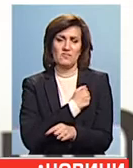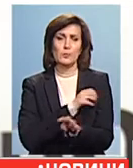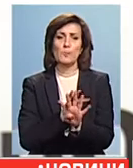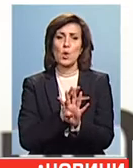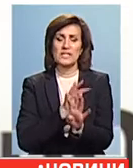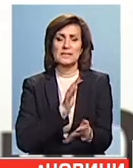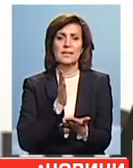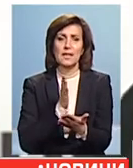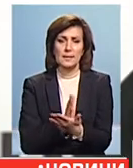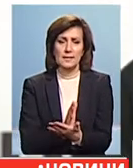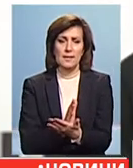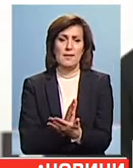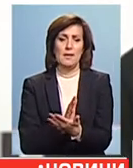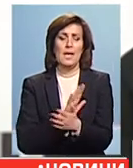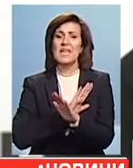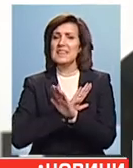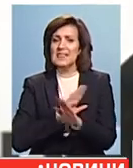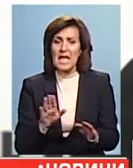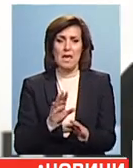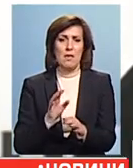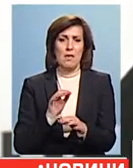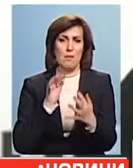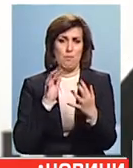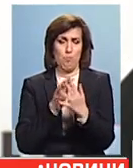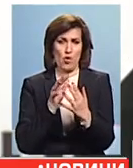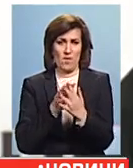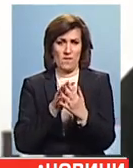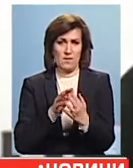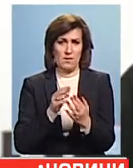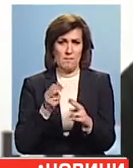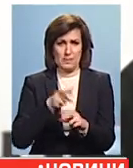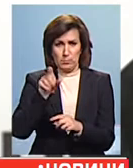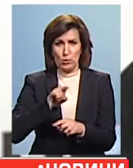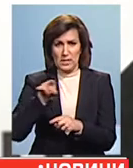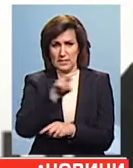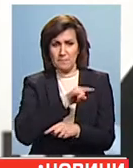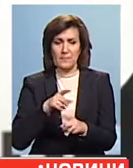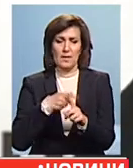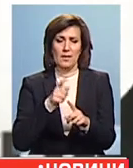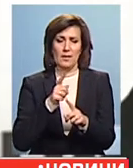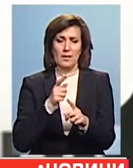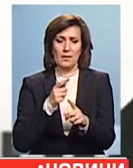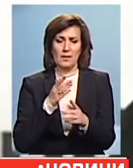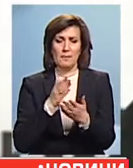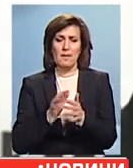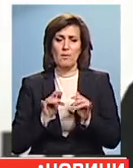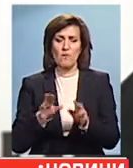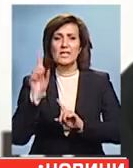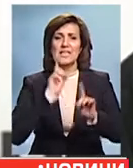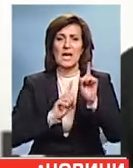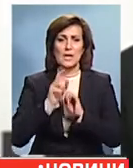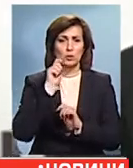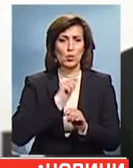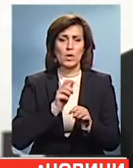силах є саме небойові безпілотні літальні апарати. І я не відкрию таємницю, ми проводили з «Укроборонпромом» нараду